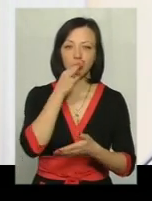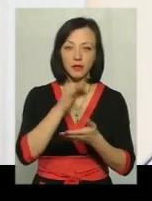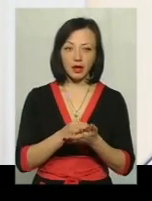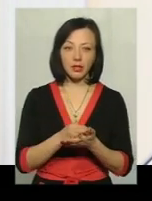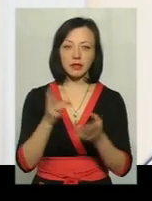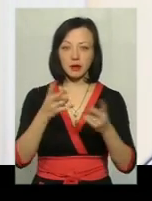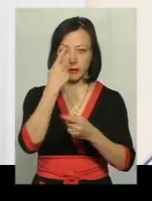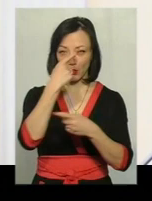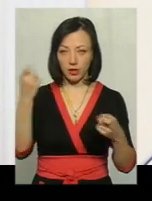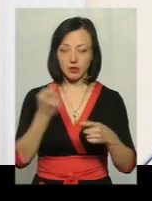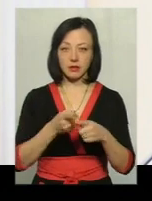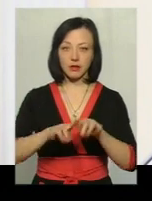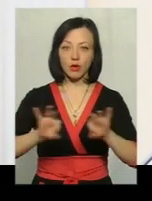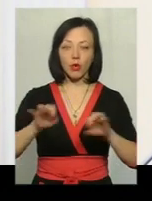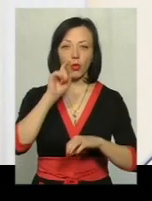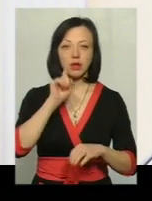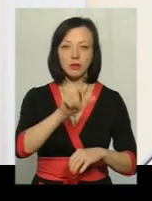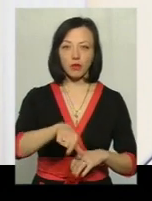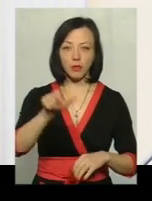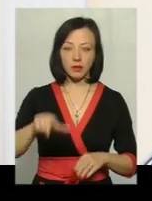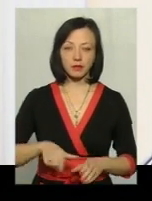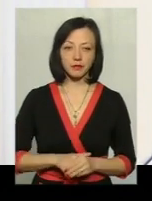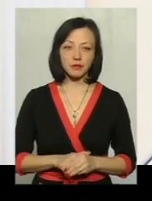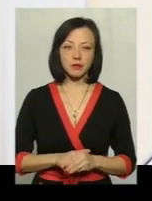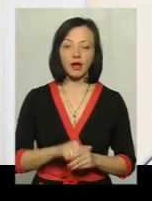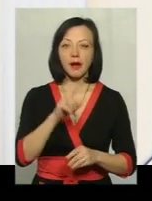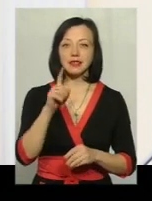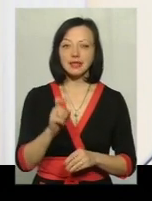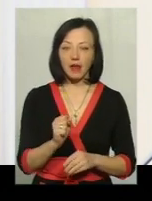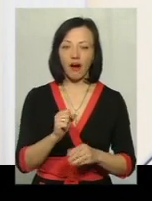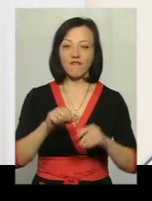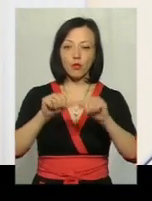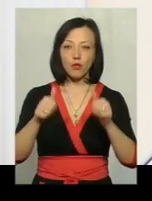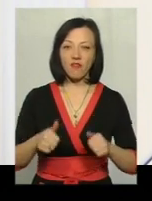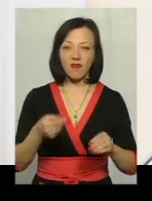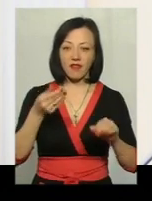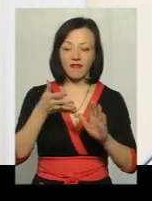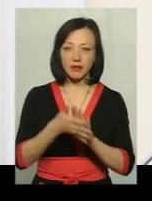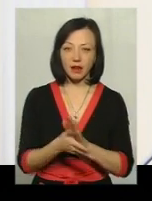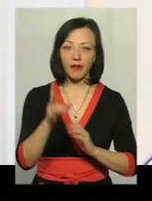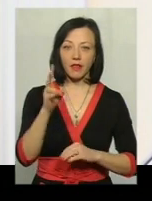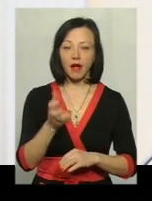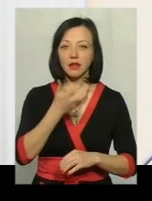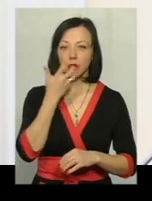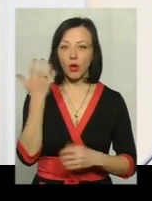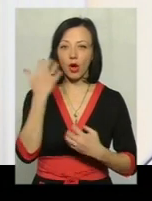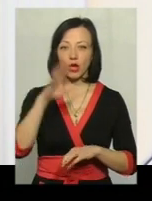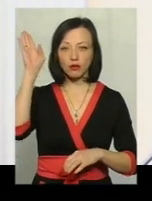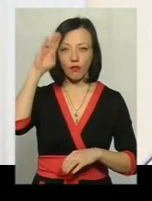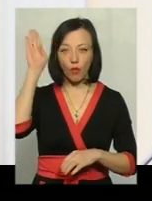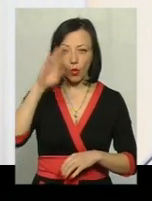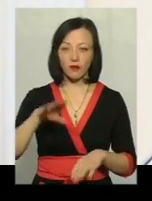раз треба донести цю інформацію до українських громадян. За структуру формування витрат на тепло, гарячу воду,